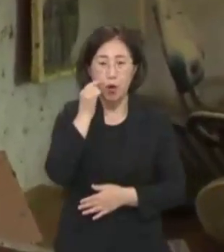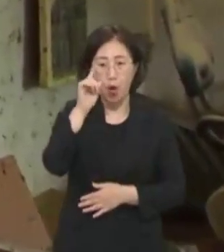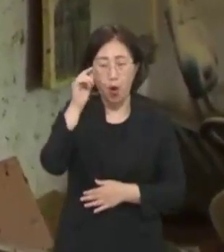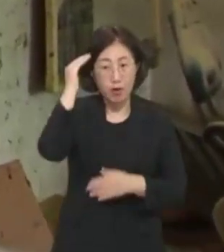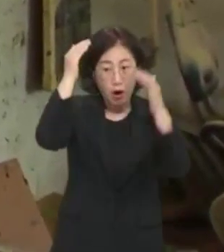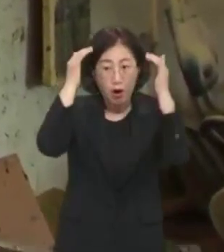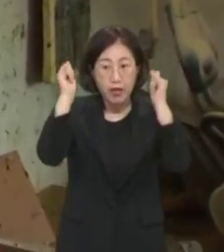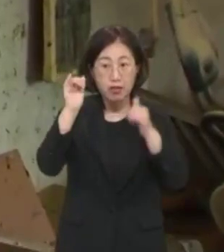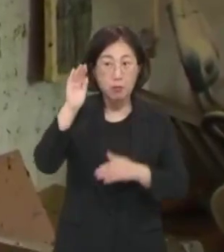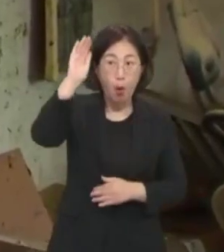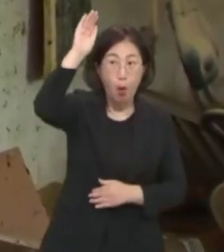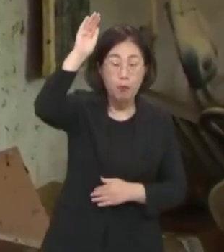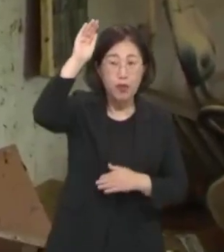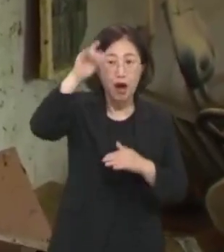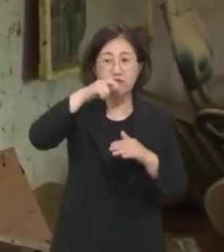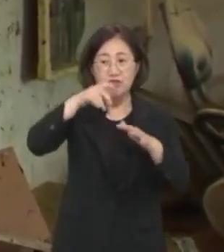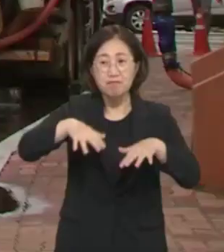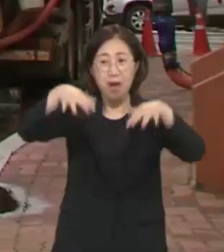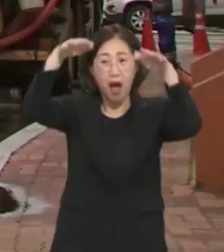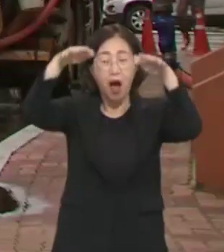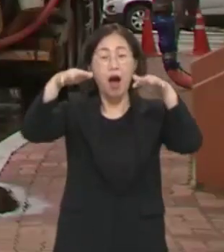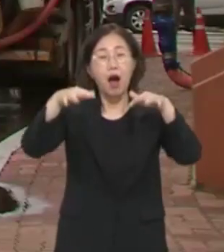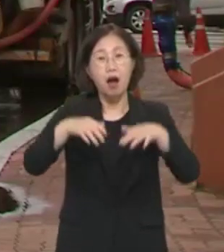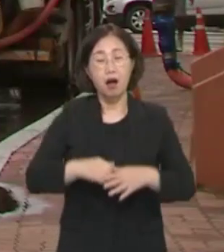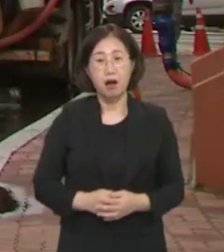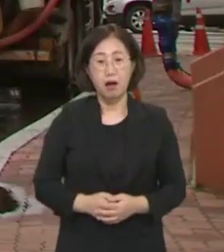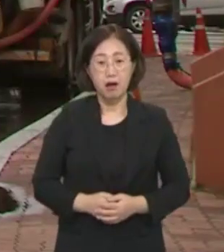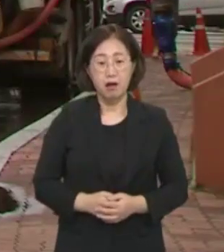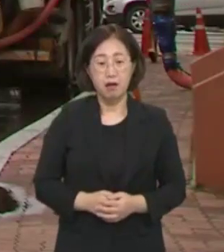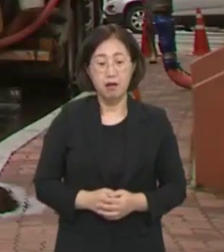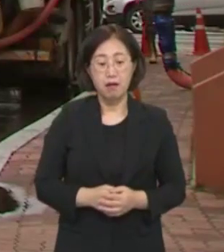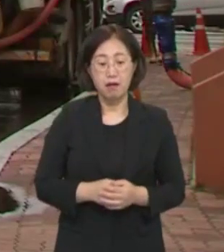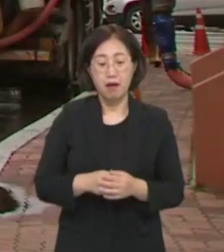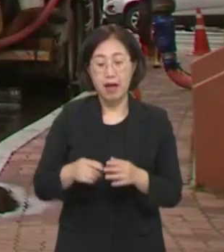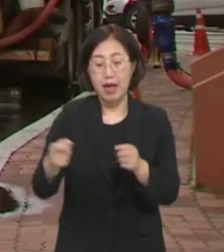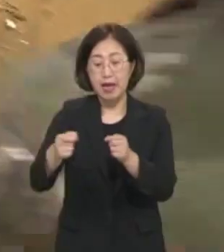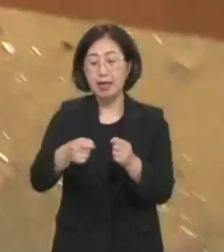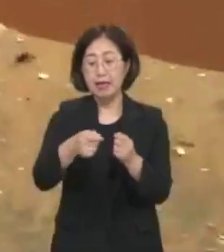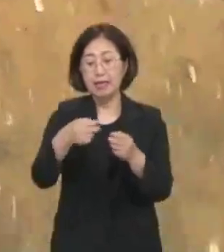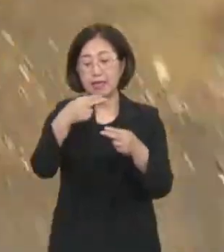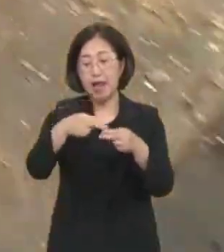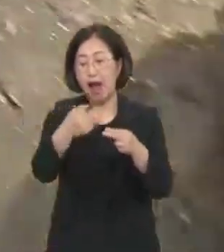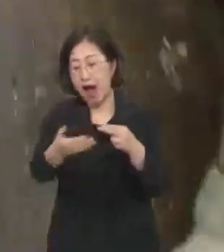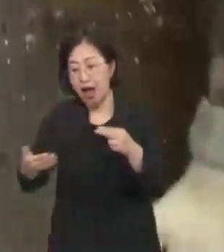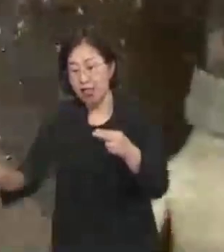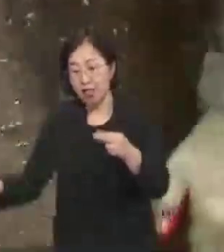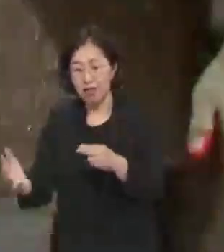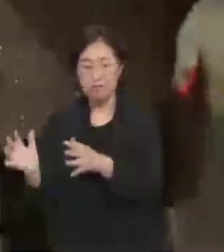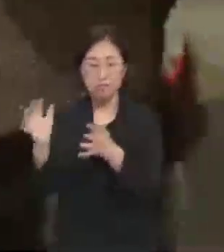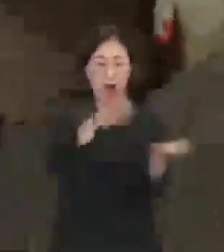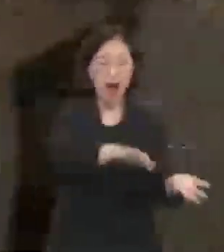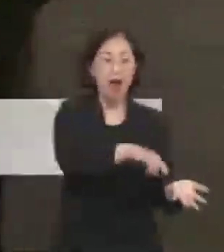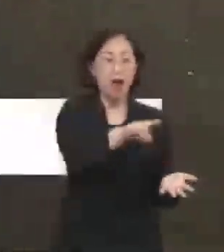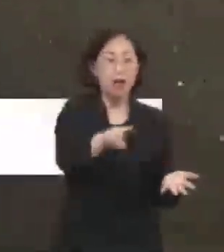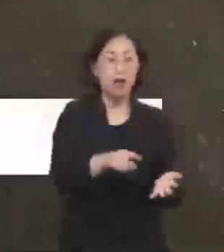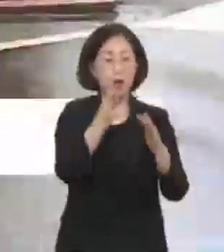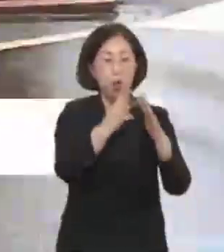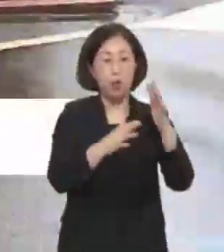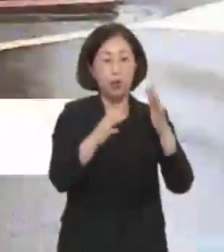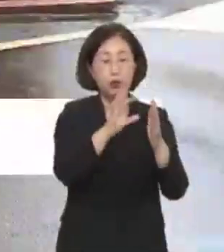물이 차올랐던 흔적이 역력합니다. 인근 하천이 범람하며 온 동네가 물에 잠겼던 공주